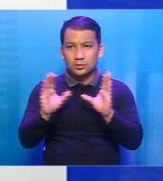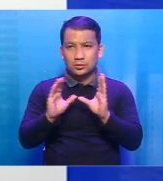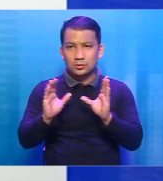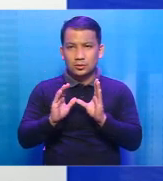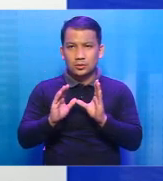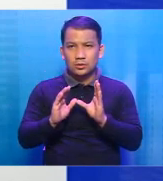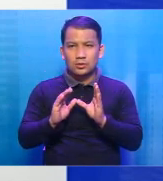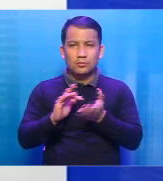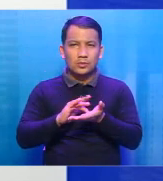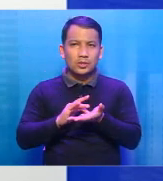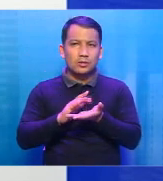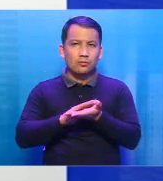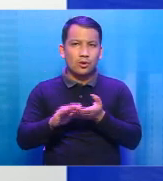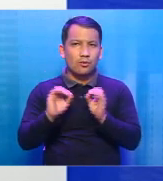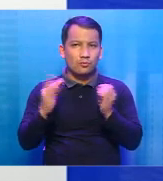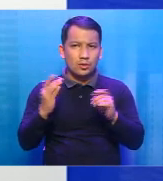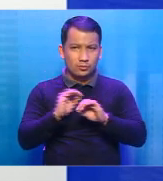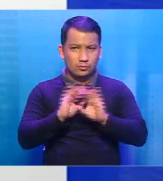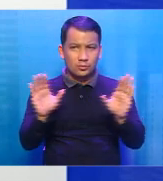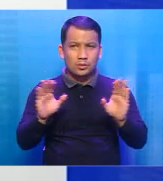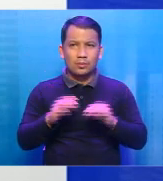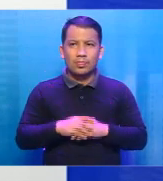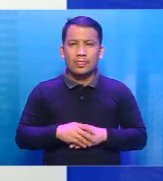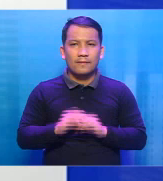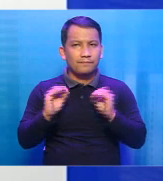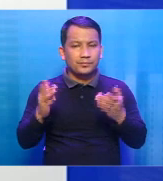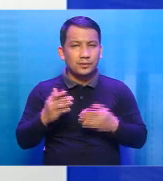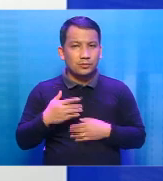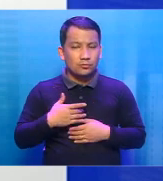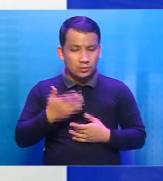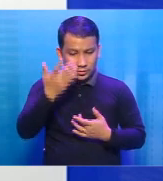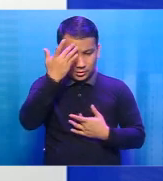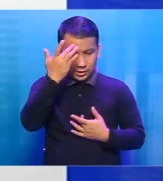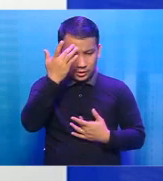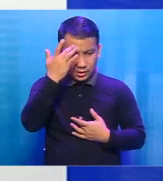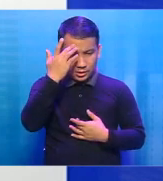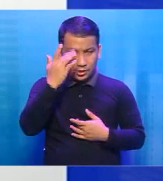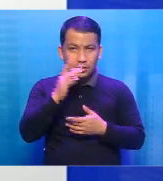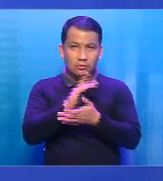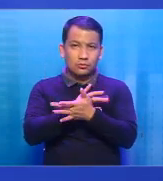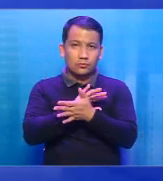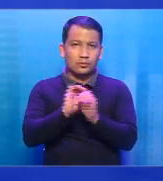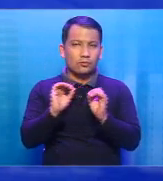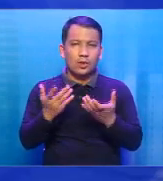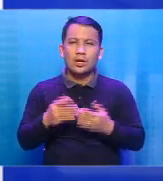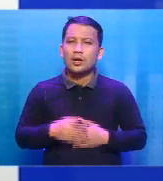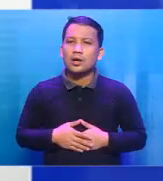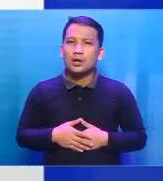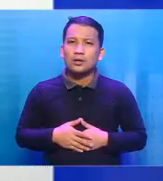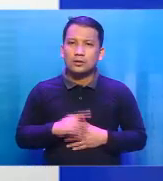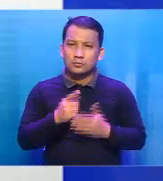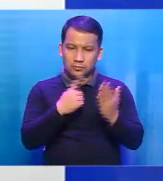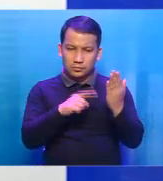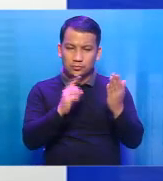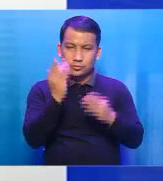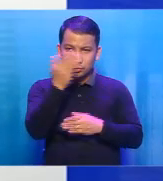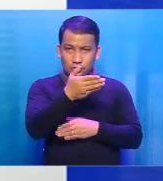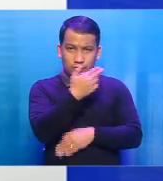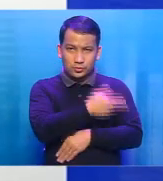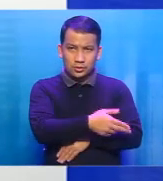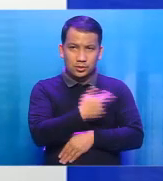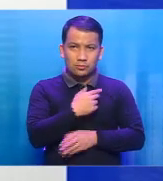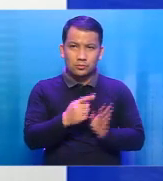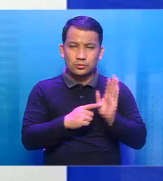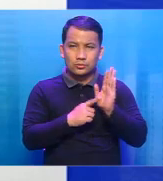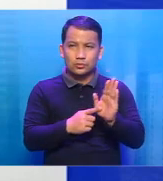o medical clearance kung saan malinaw na nakasaad na wala silang sintomas ng COVID-19. Kung check-up naman ang pakay, dapat